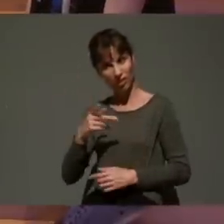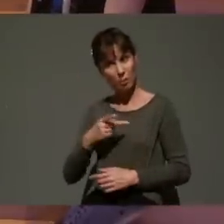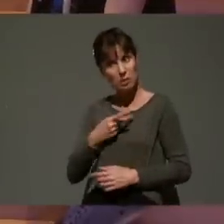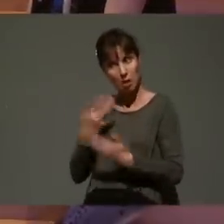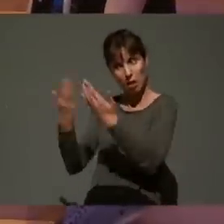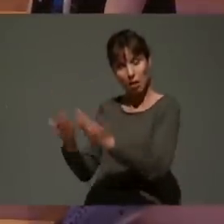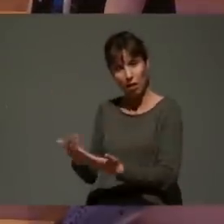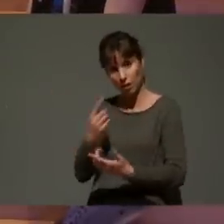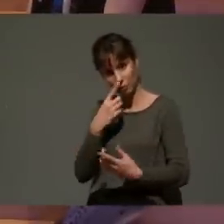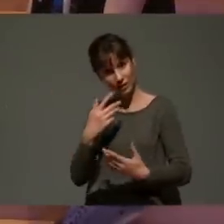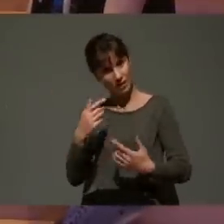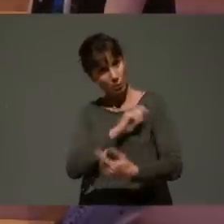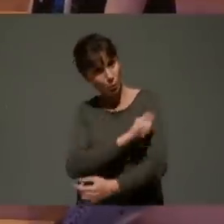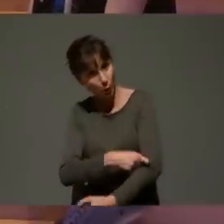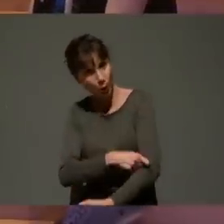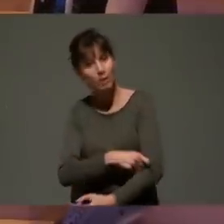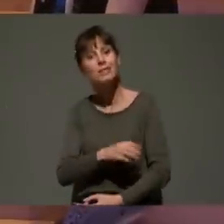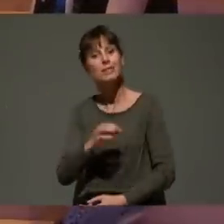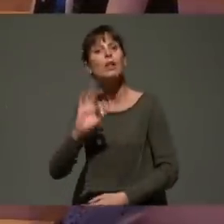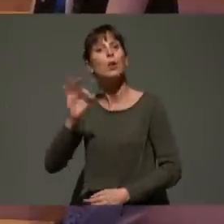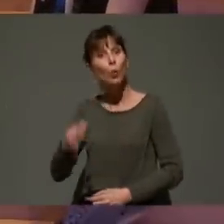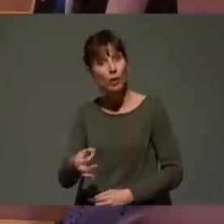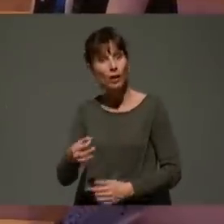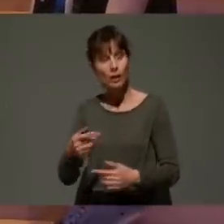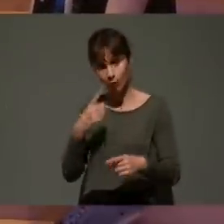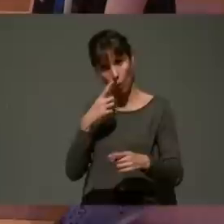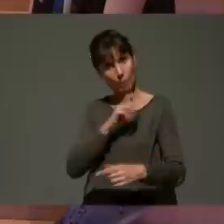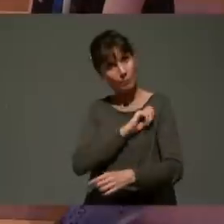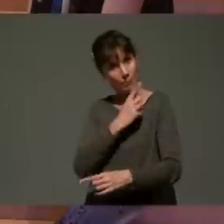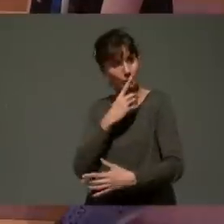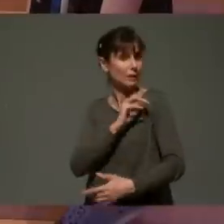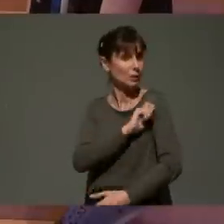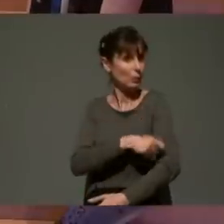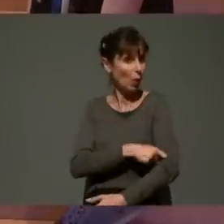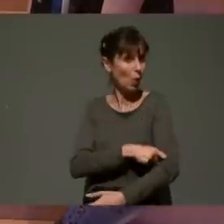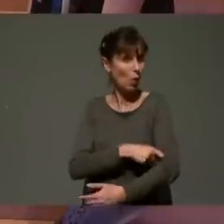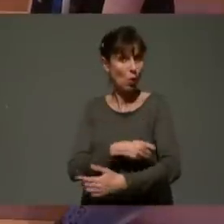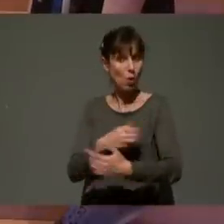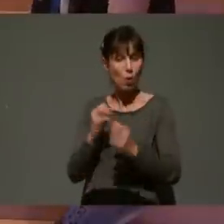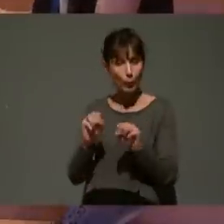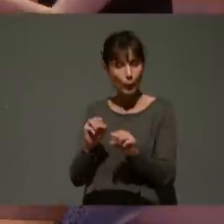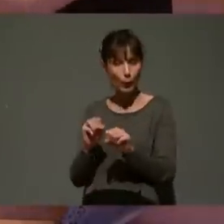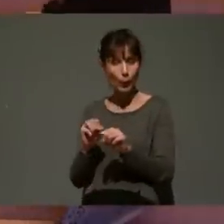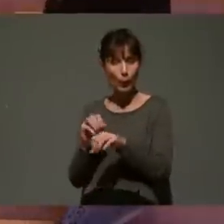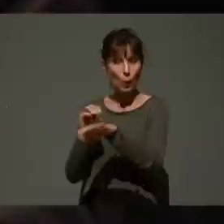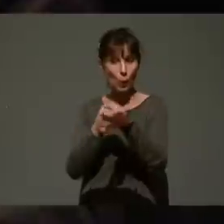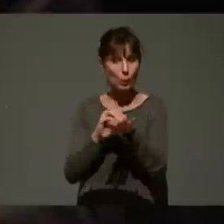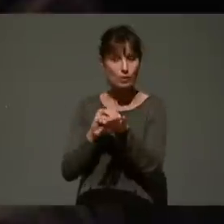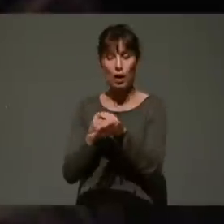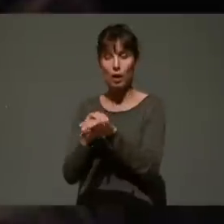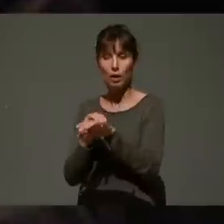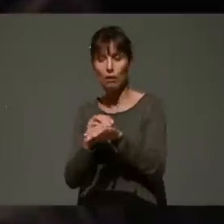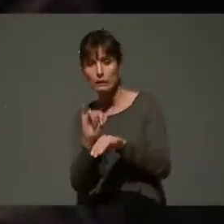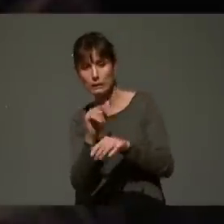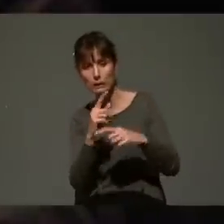oui, sur quoi travaille-t-il? Et à quel type de personnes peut-on le conseiller? Je crois qu'on peut le conseiller à tout le